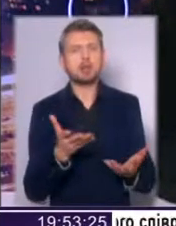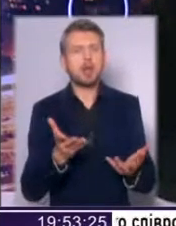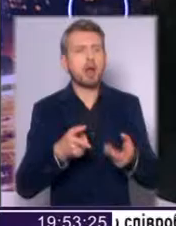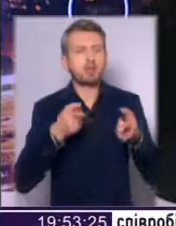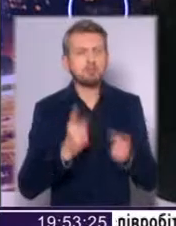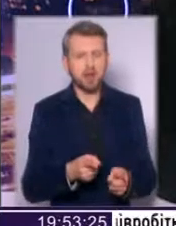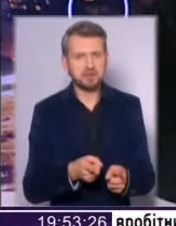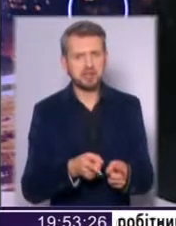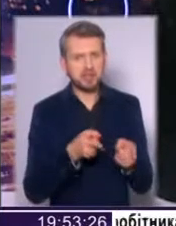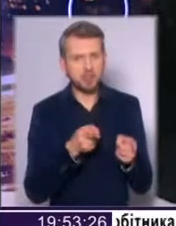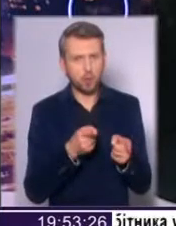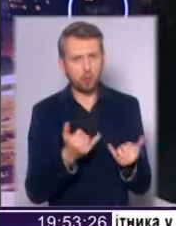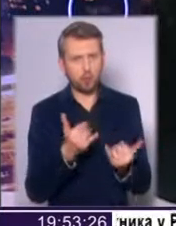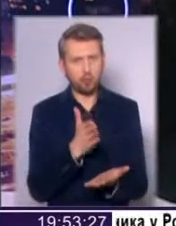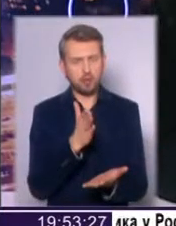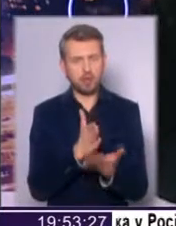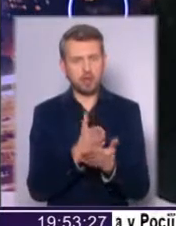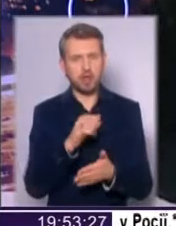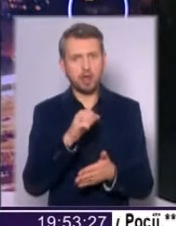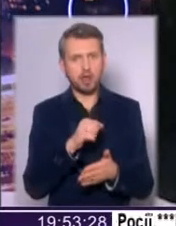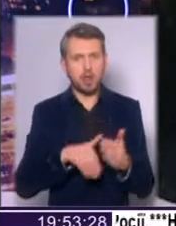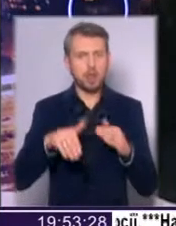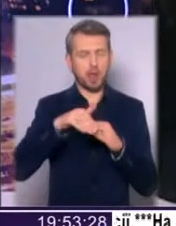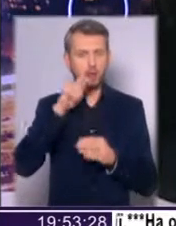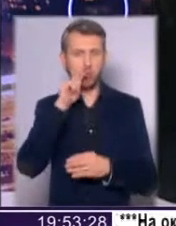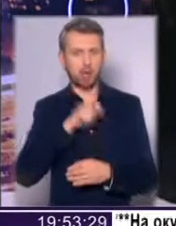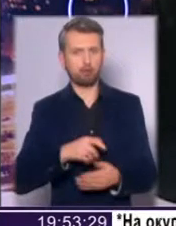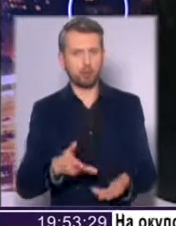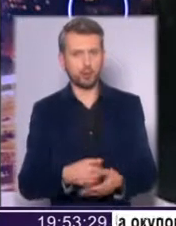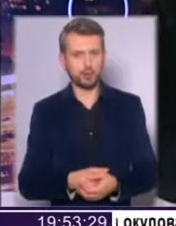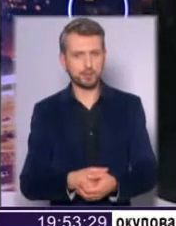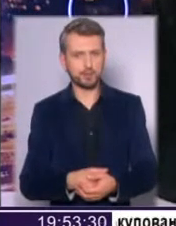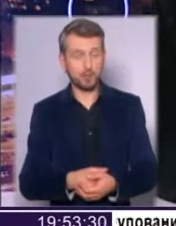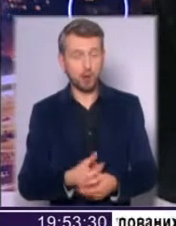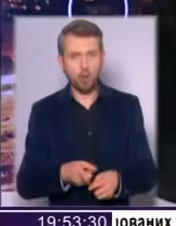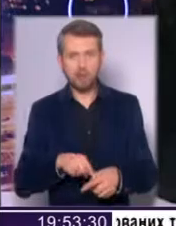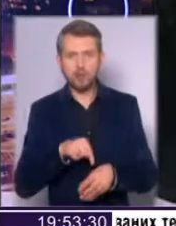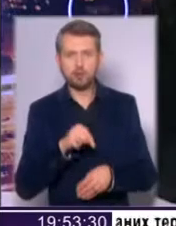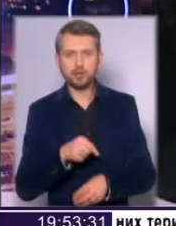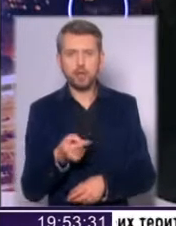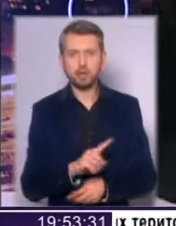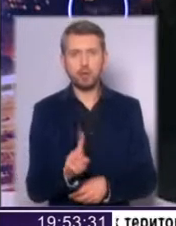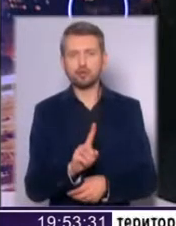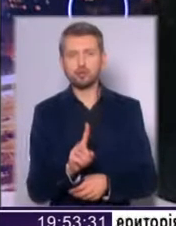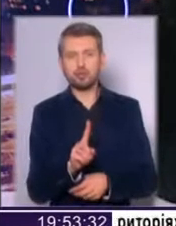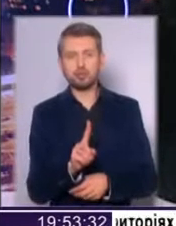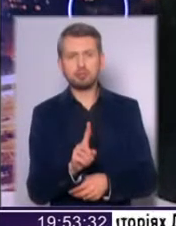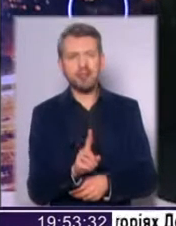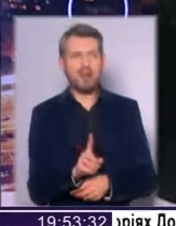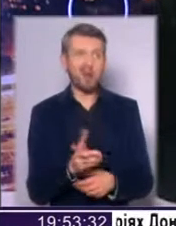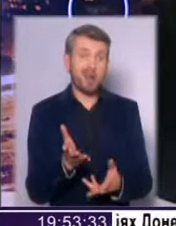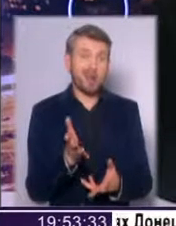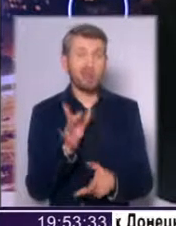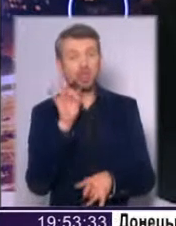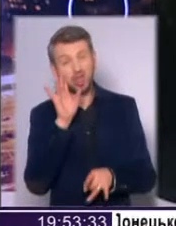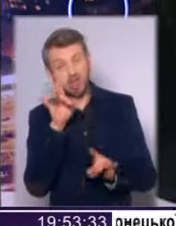загроза сьогодні нависає над Україною. І оце відчуття того, що якось воно буде,